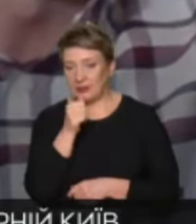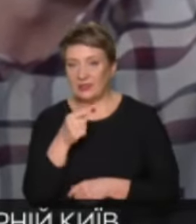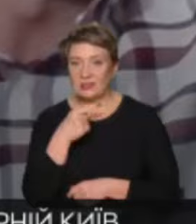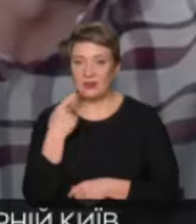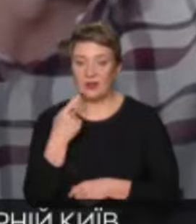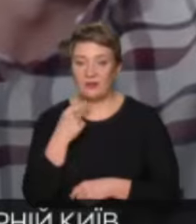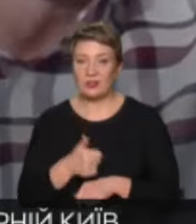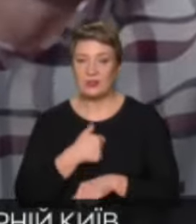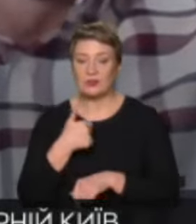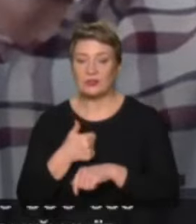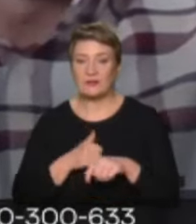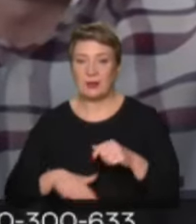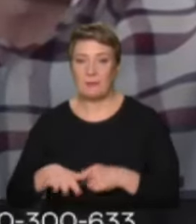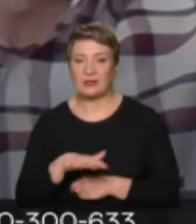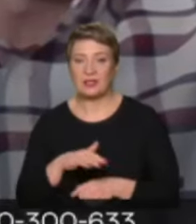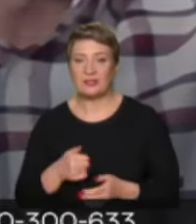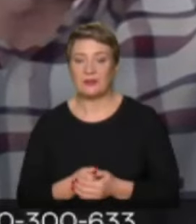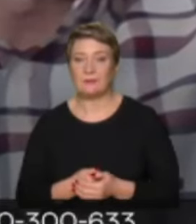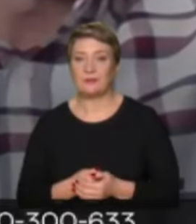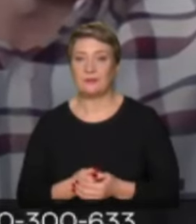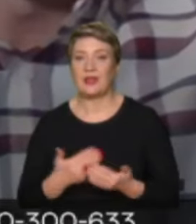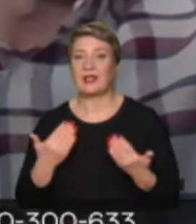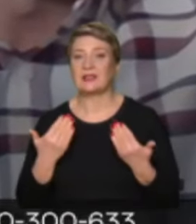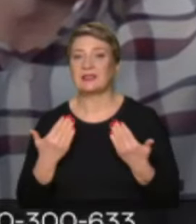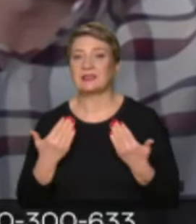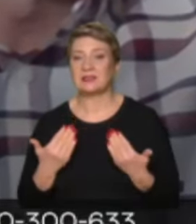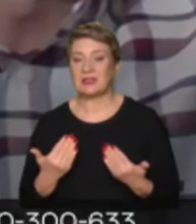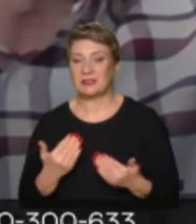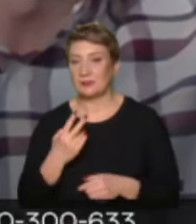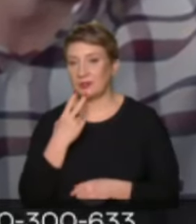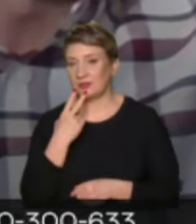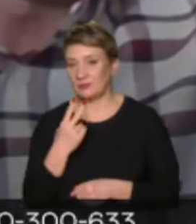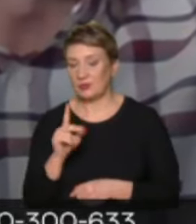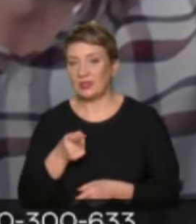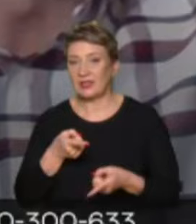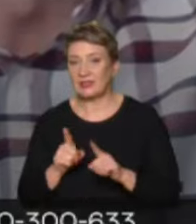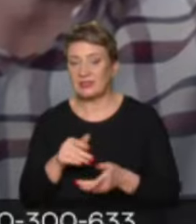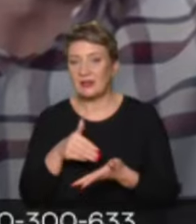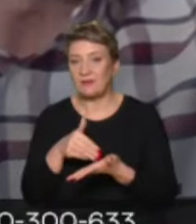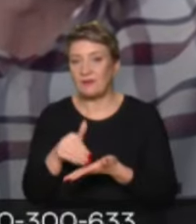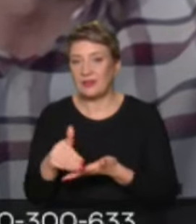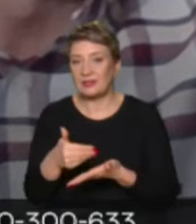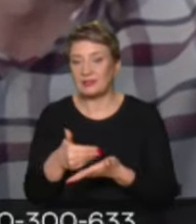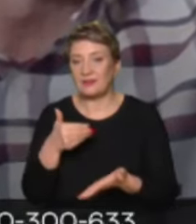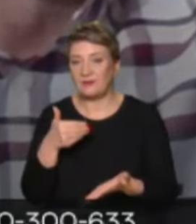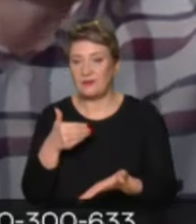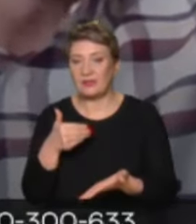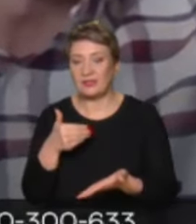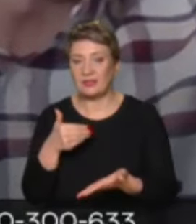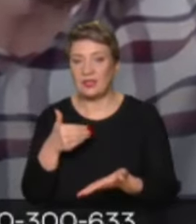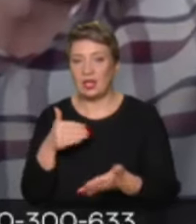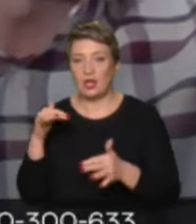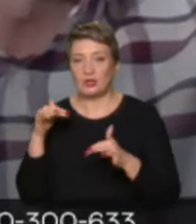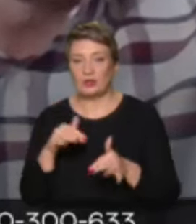основні ці майданчики. І зараз ми спостерігаємо за тим, що вони дійсно відмовляються від польових штурмових дій